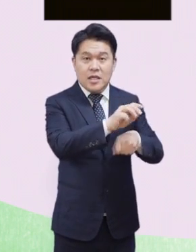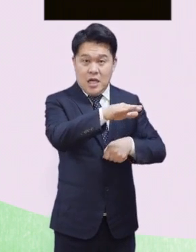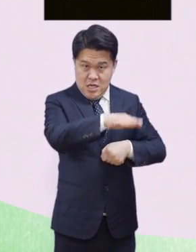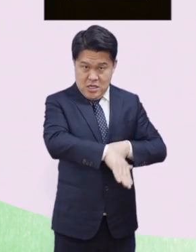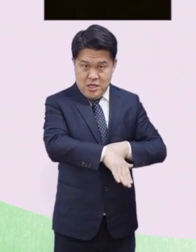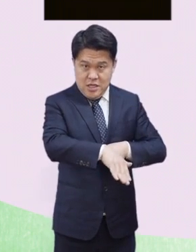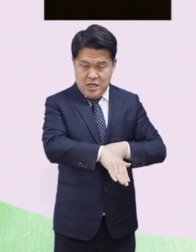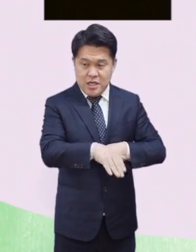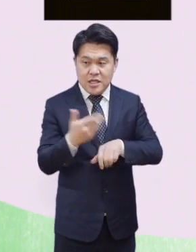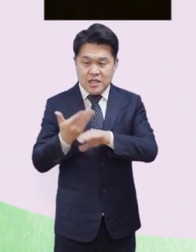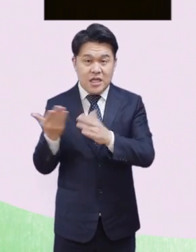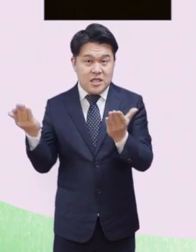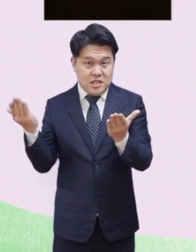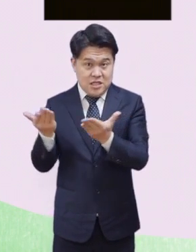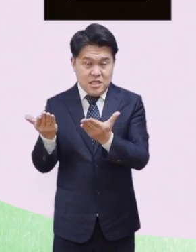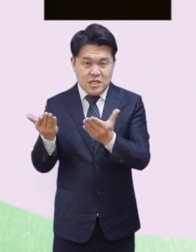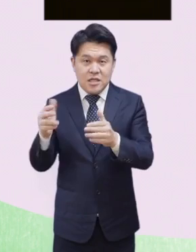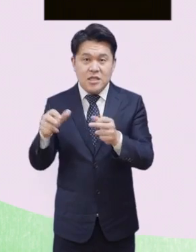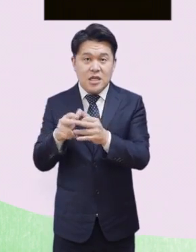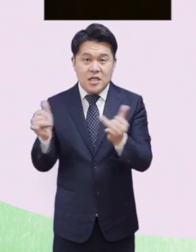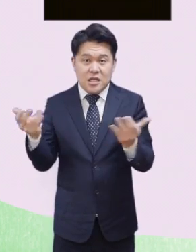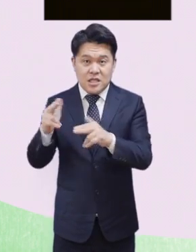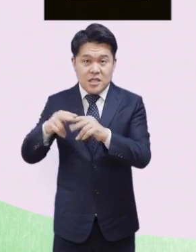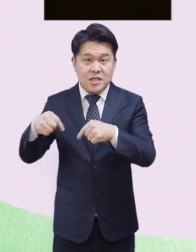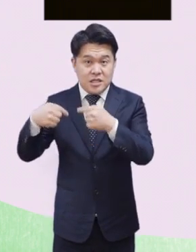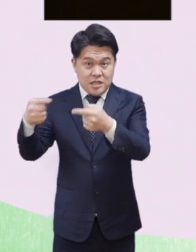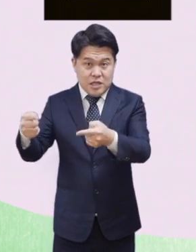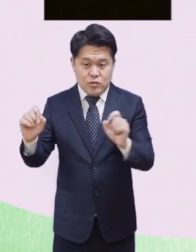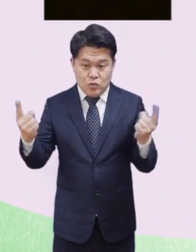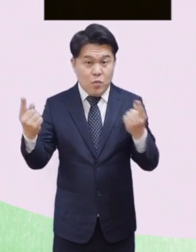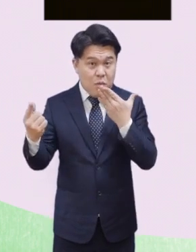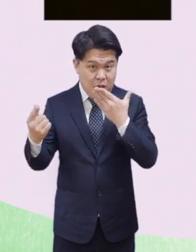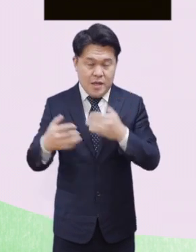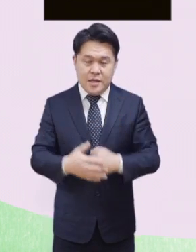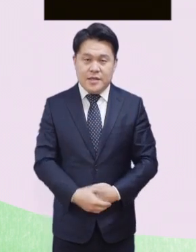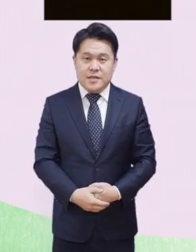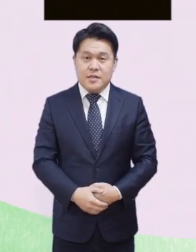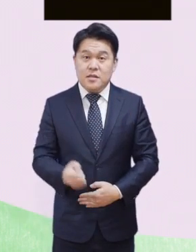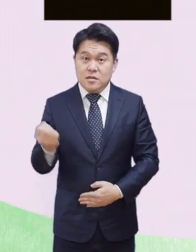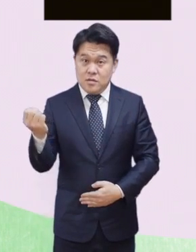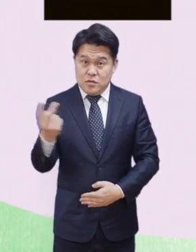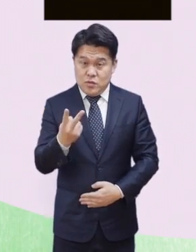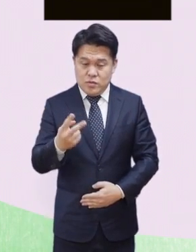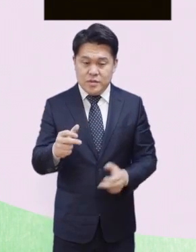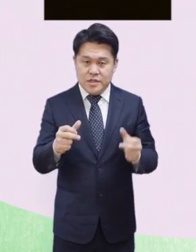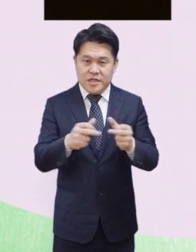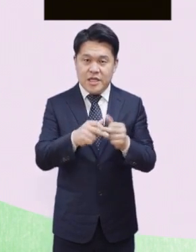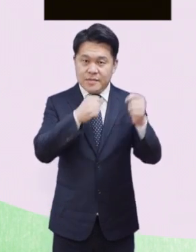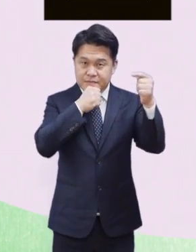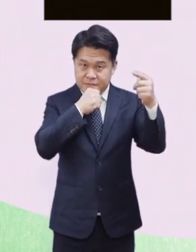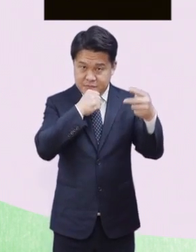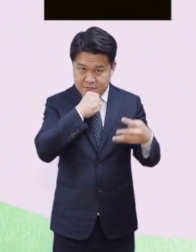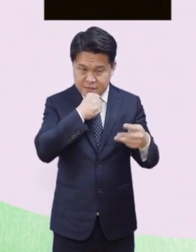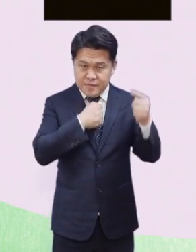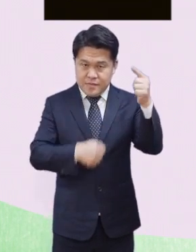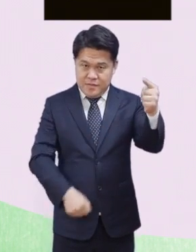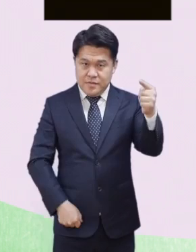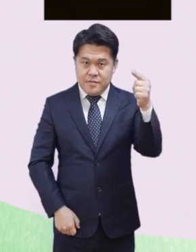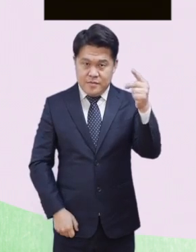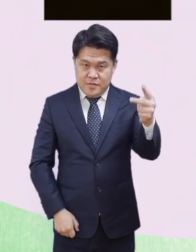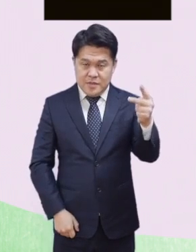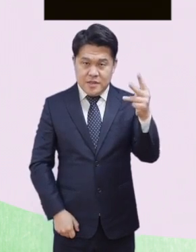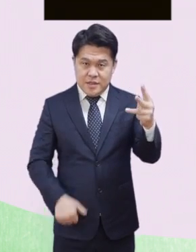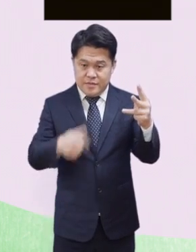일하고 있다면 중복으로 장애인 일자리에 참여할 수 있습니다. 또한 장애 등급이